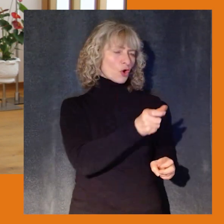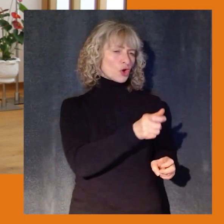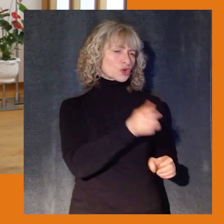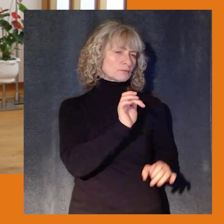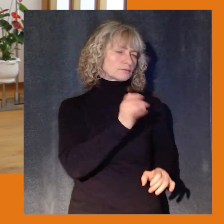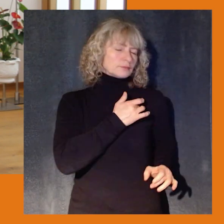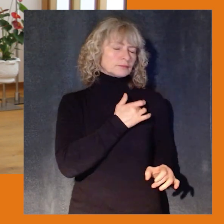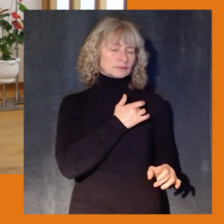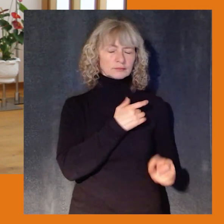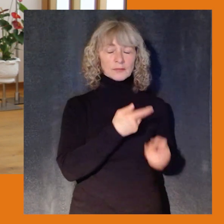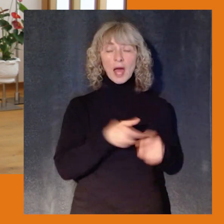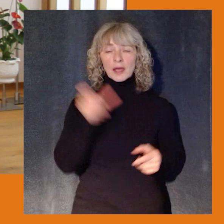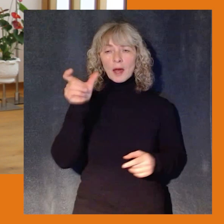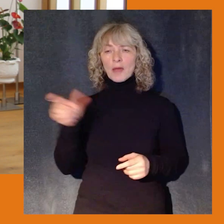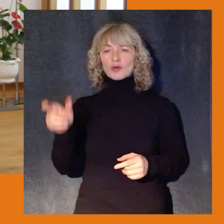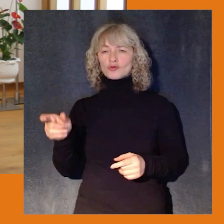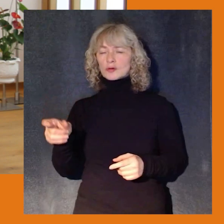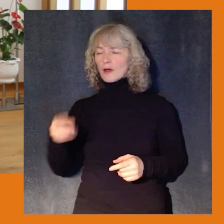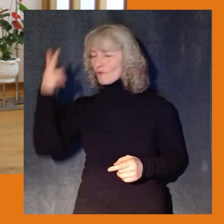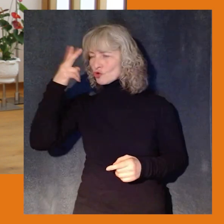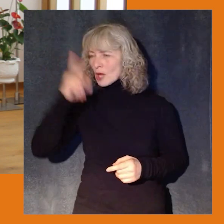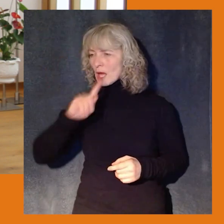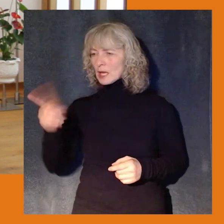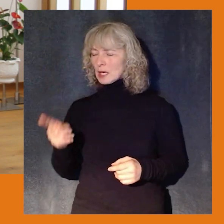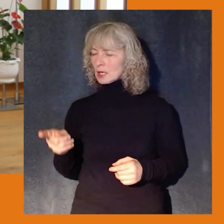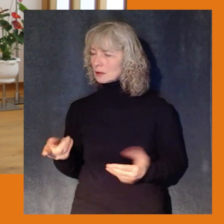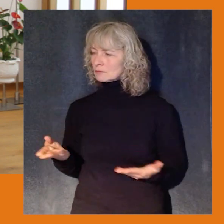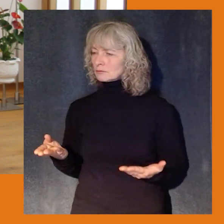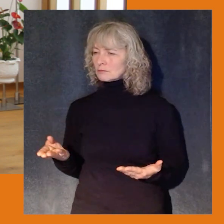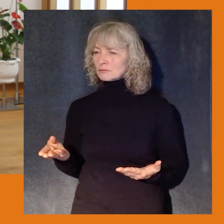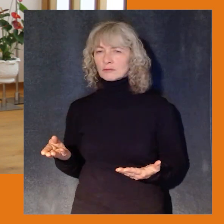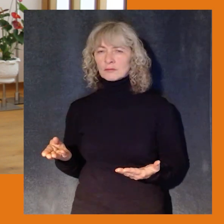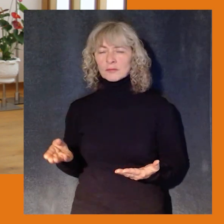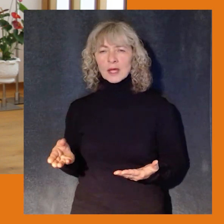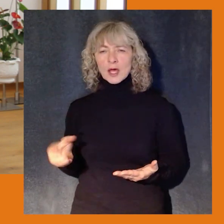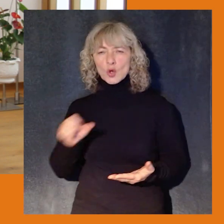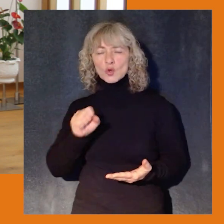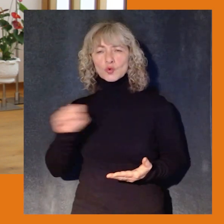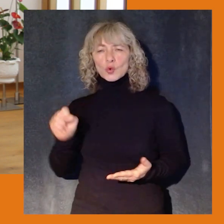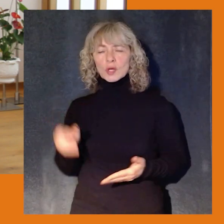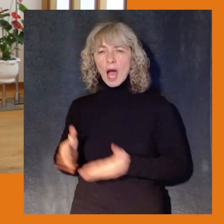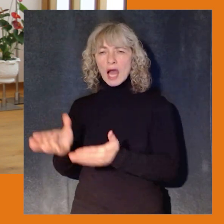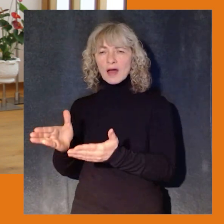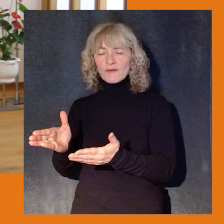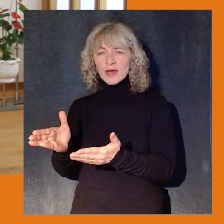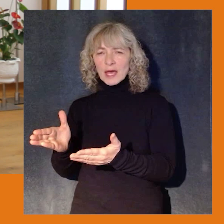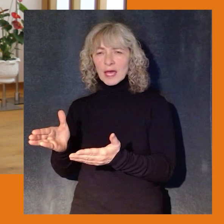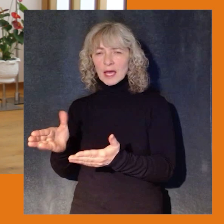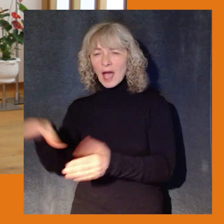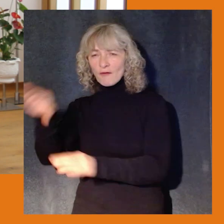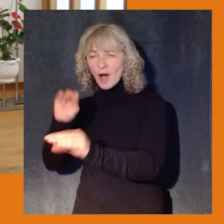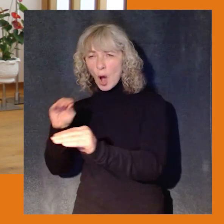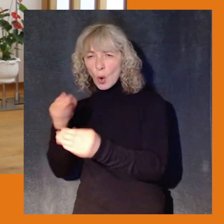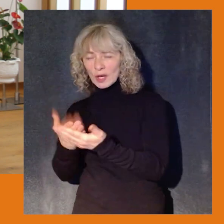Andere wiederum können nur schwer fassen, welche Schritte der Veränderung wir auf dem Boden dieser Erfahrungen beim Synodalen